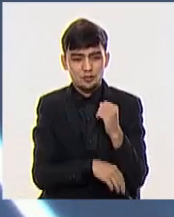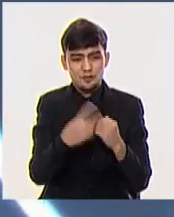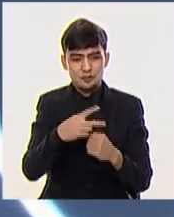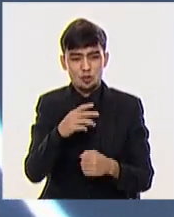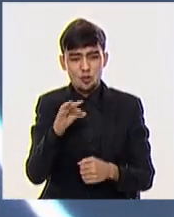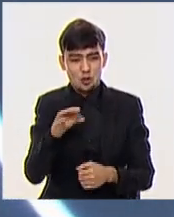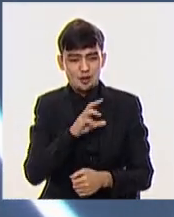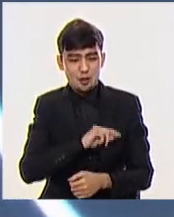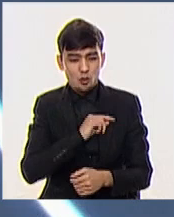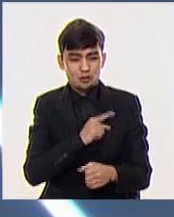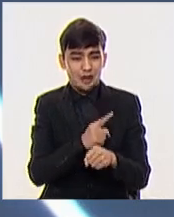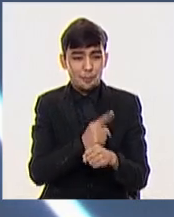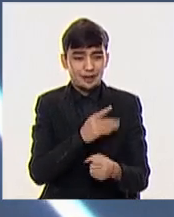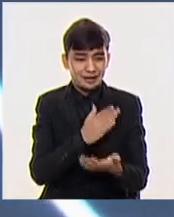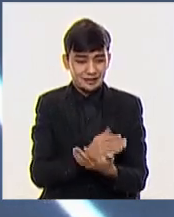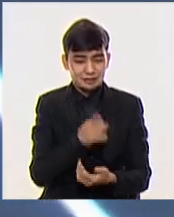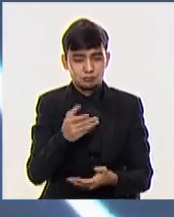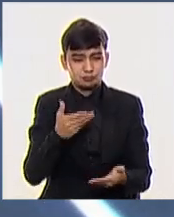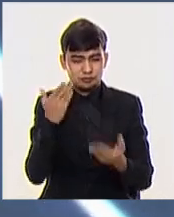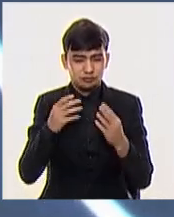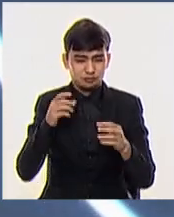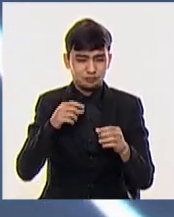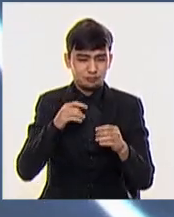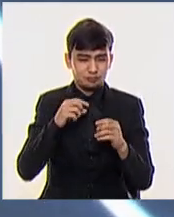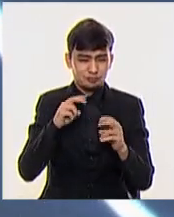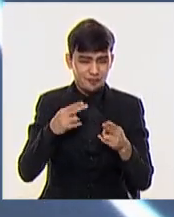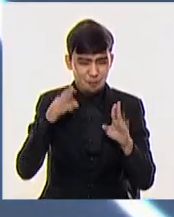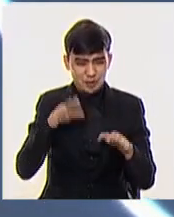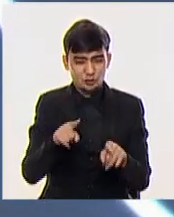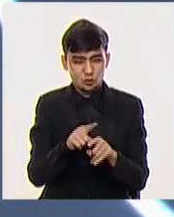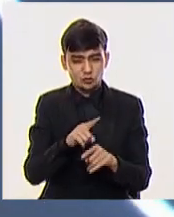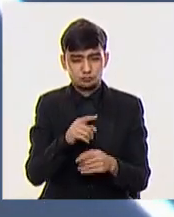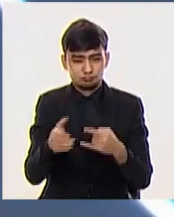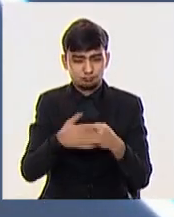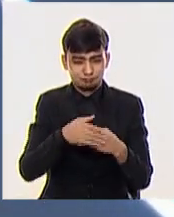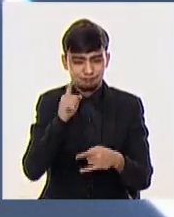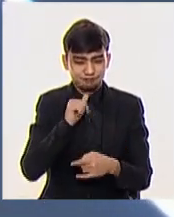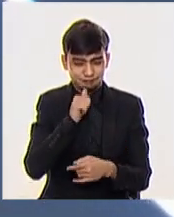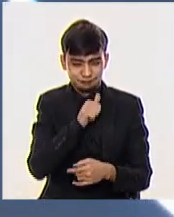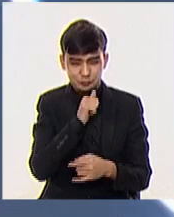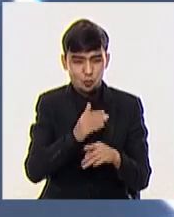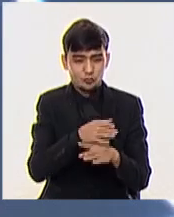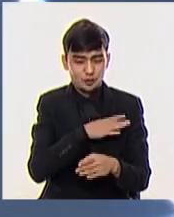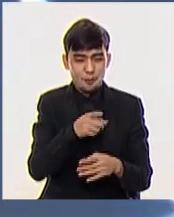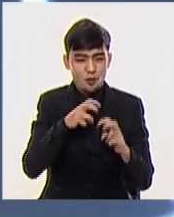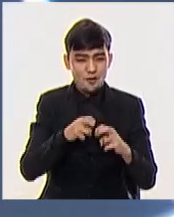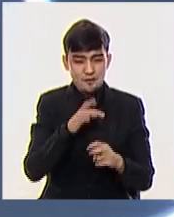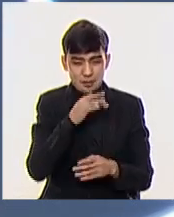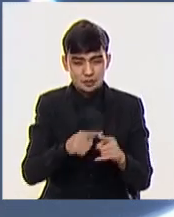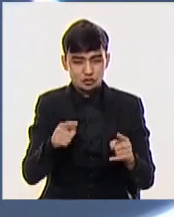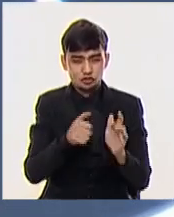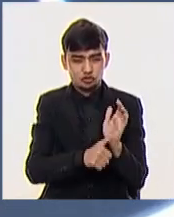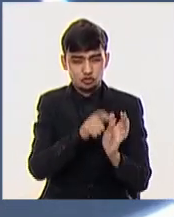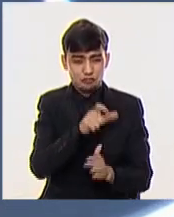20:00 работать запрещается, увеселительное заведение принимало гостей за закрытыми дверями. В момент проверки там было